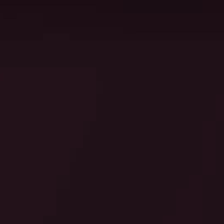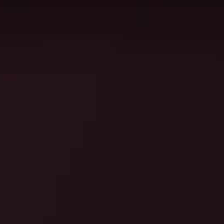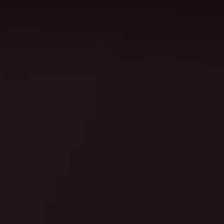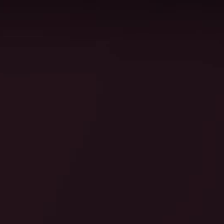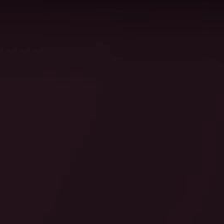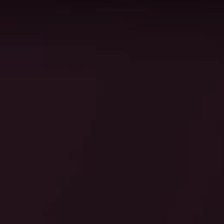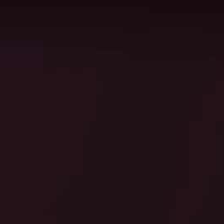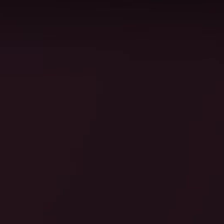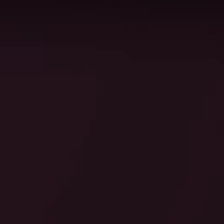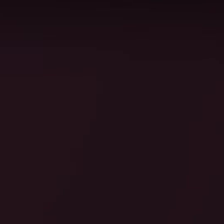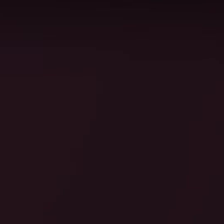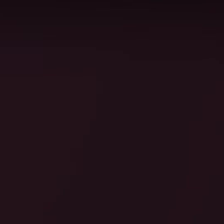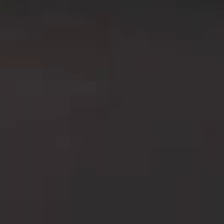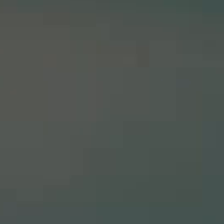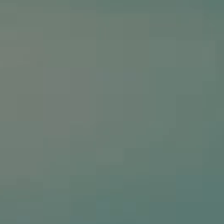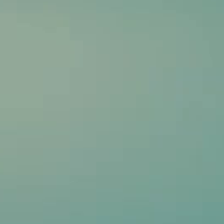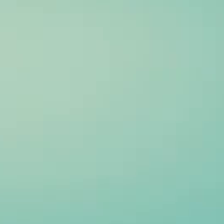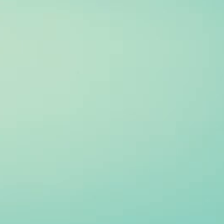ام